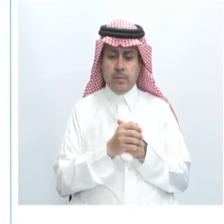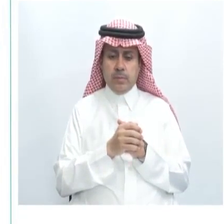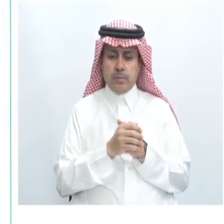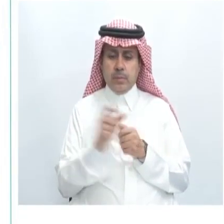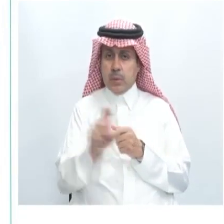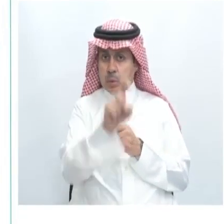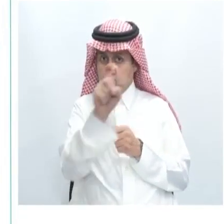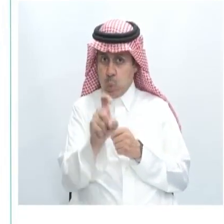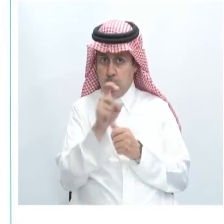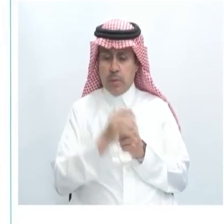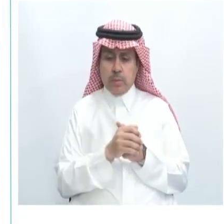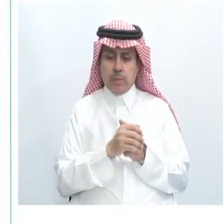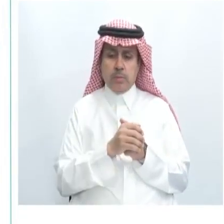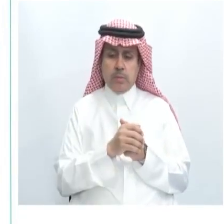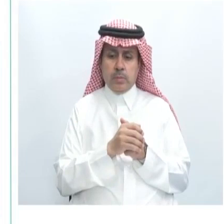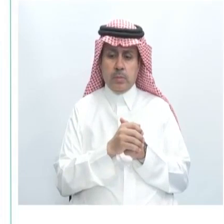لو تساءلنا